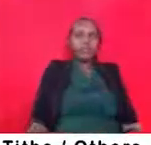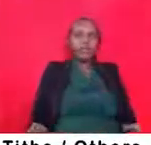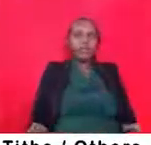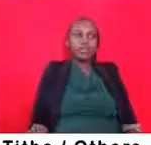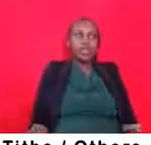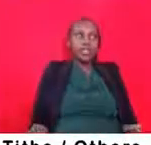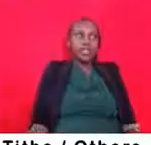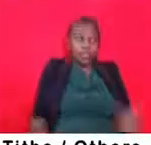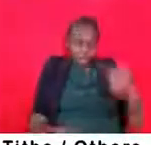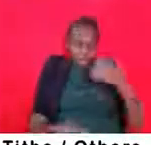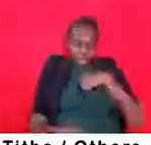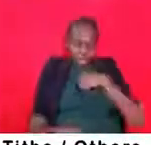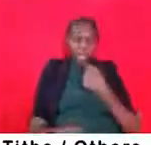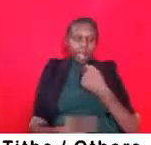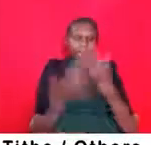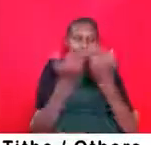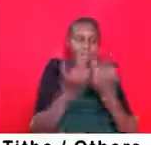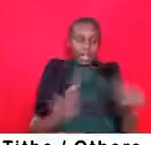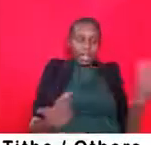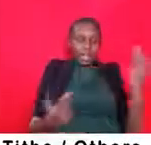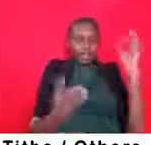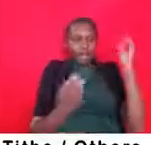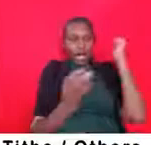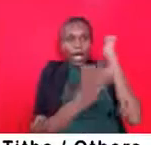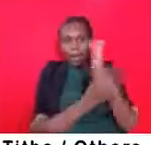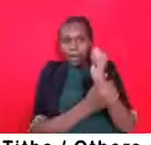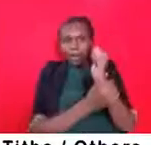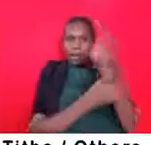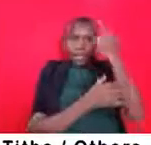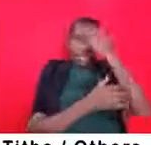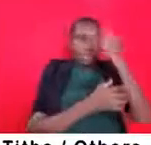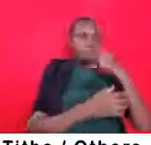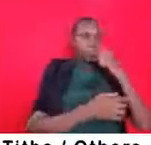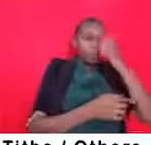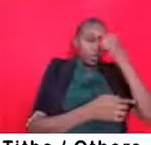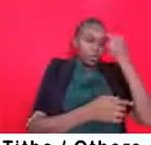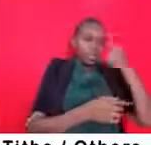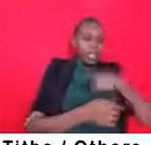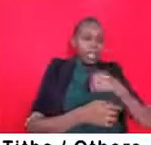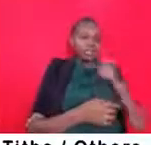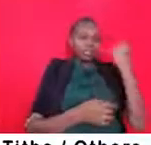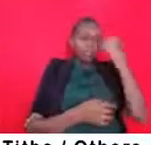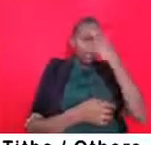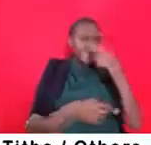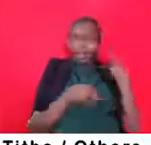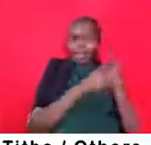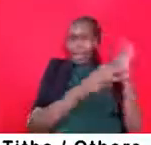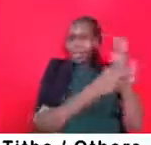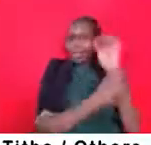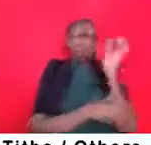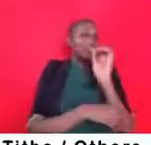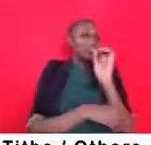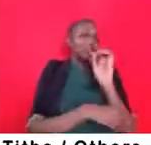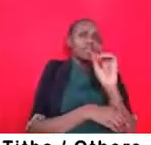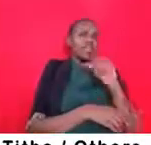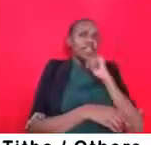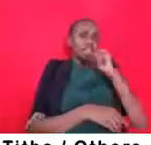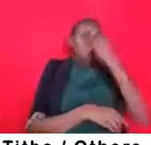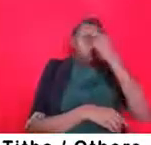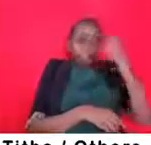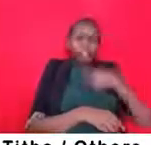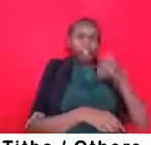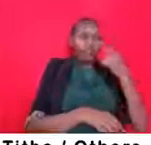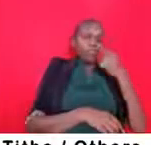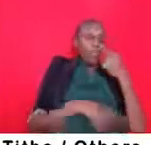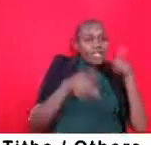Sasa mimi ni mtoto wa Abraham, sio kwa sababu mimi niko na sura kama ya Abraham, sio kwa sababu mapua